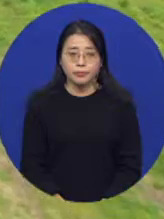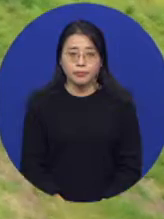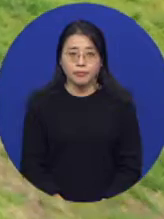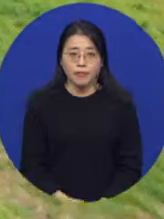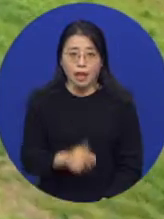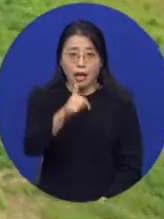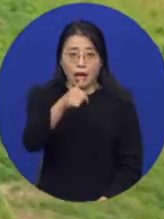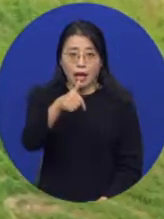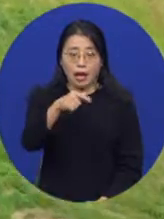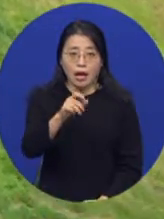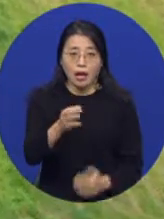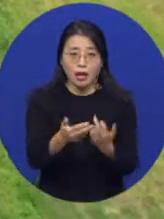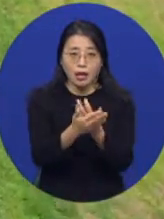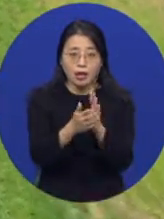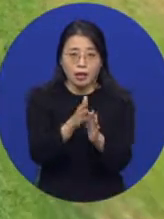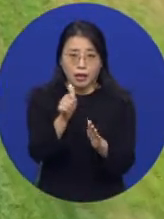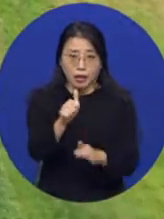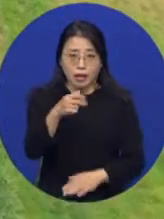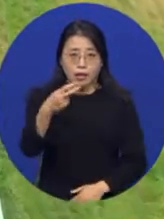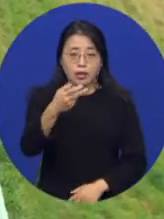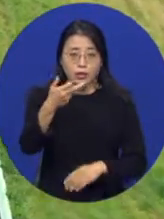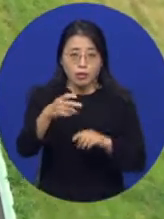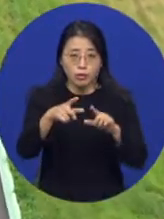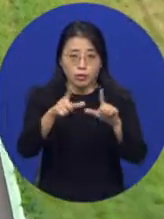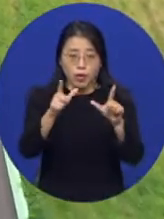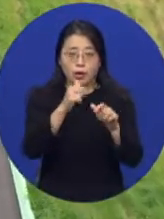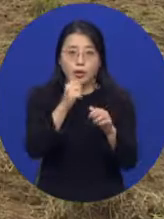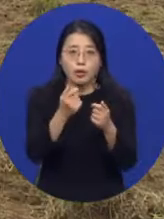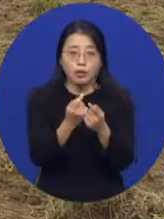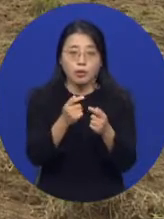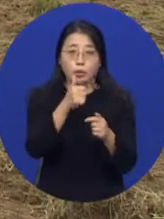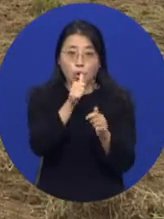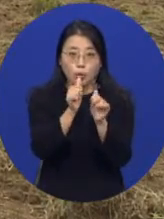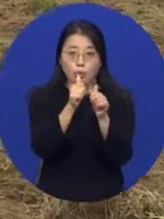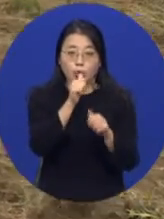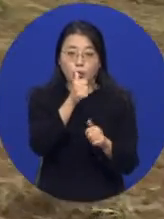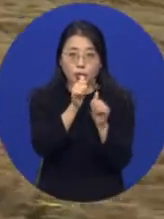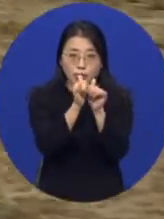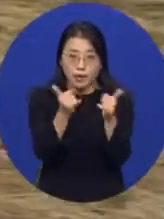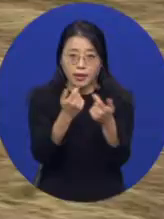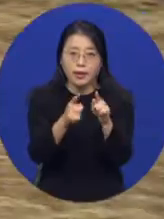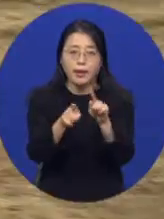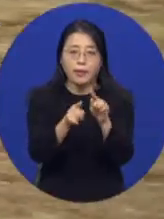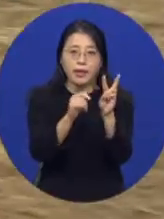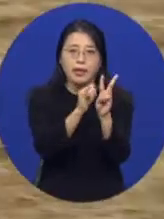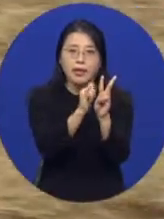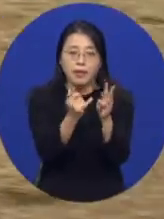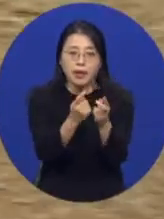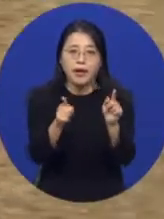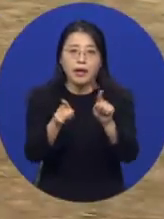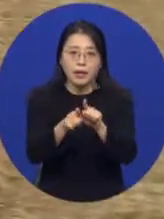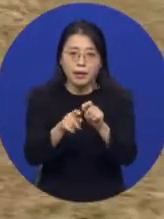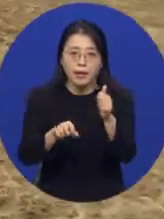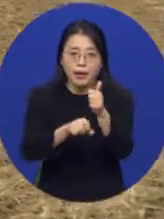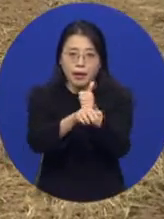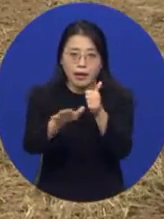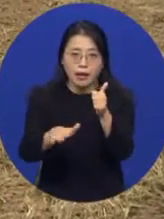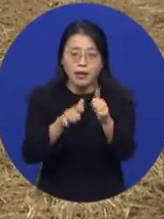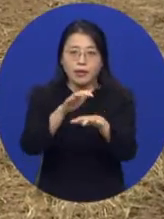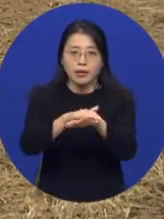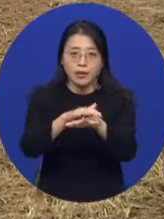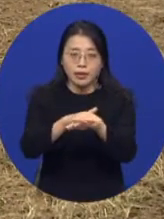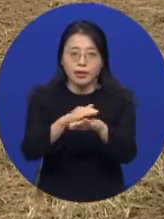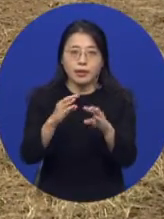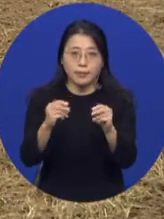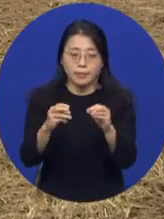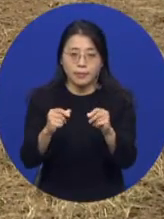강병삼 제주시장이 지난 2019년 동료 변호사 3명과 경매로 산 제주시 아라동의 농지 7천여